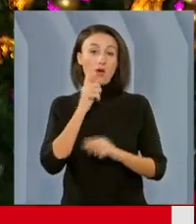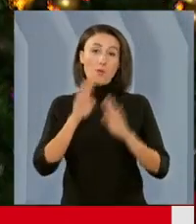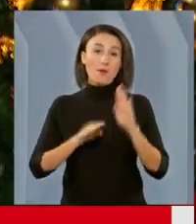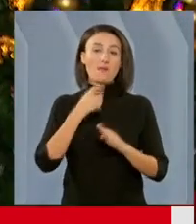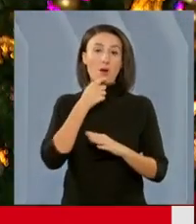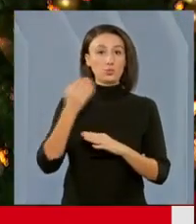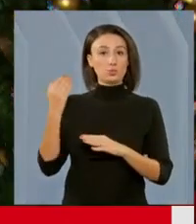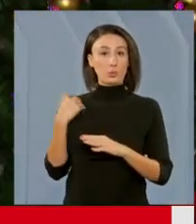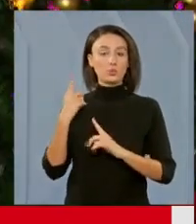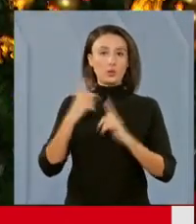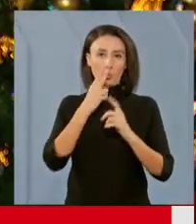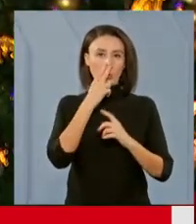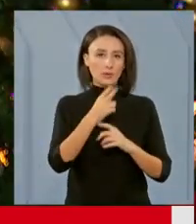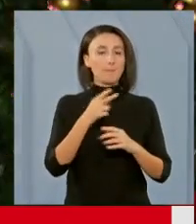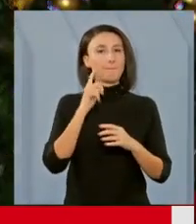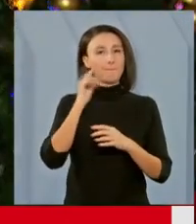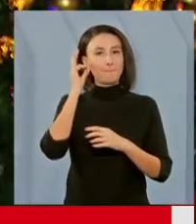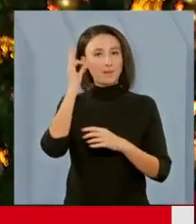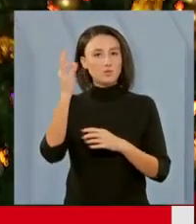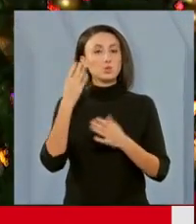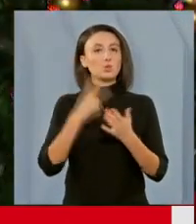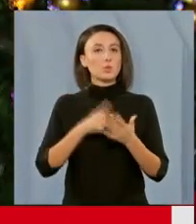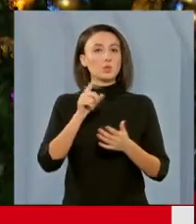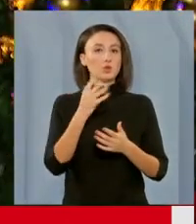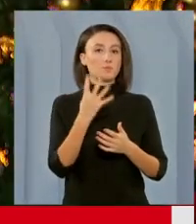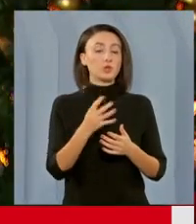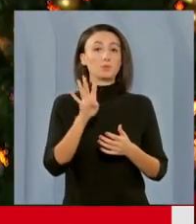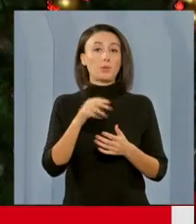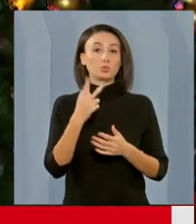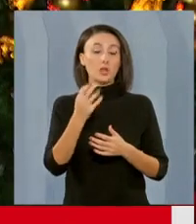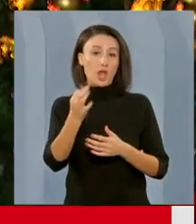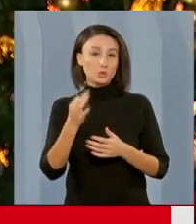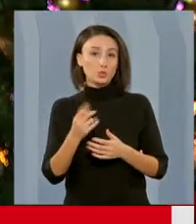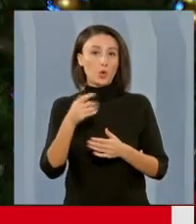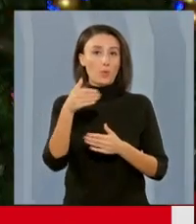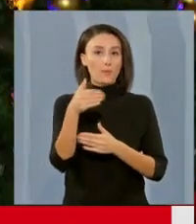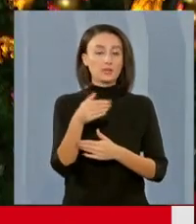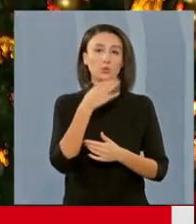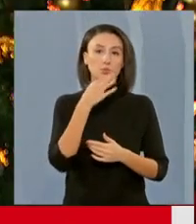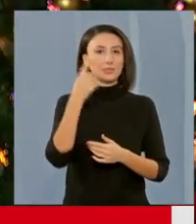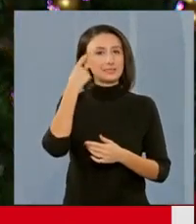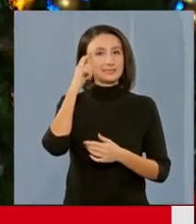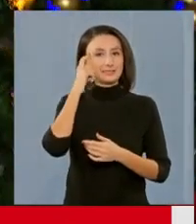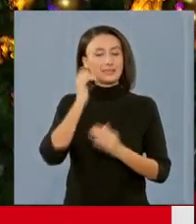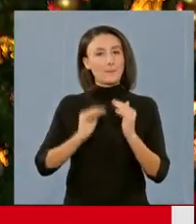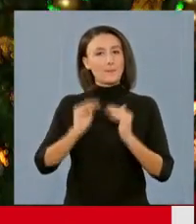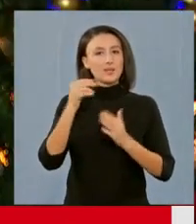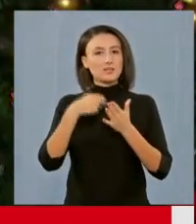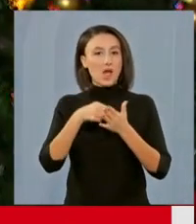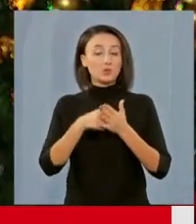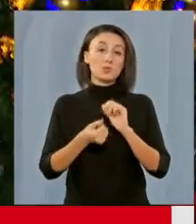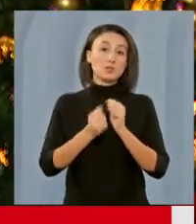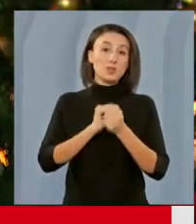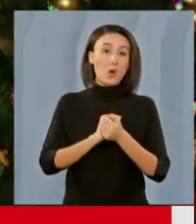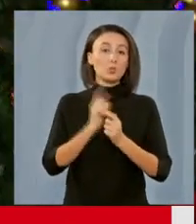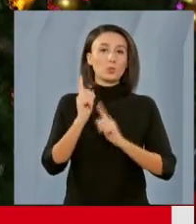trecut. Și dacă ne uităm la previziunile pentru 2024, 43% dintre companii spun că se gândesc la măriri salariale sau